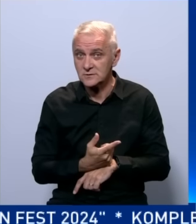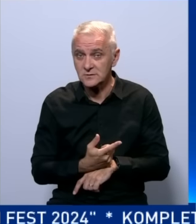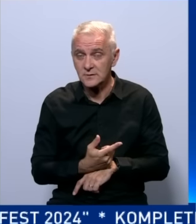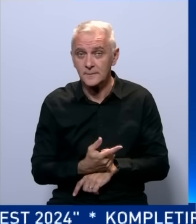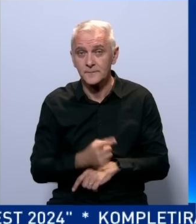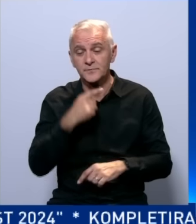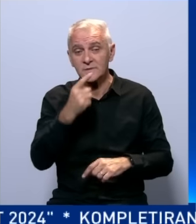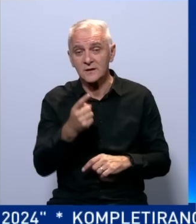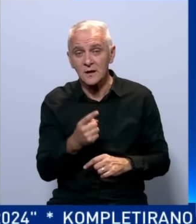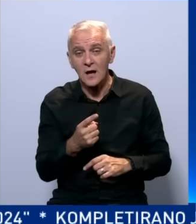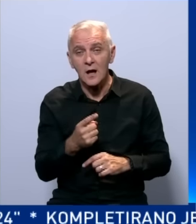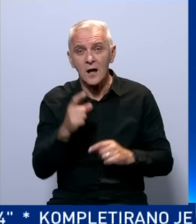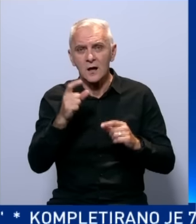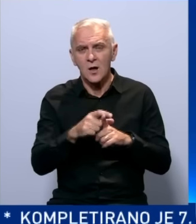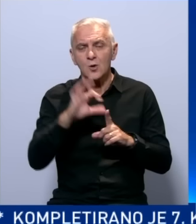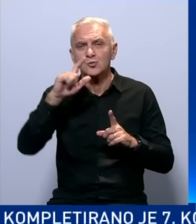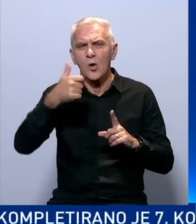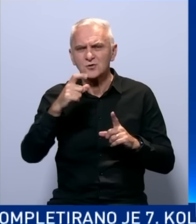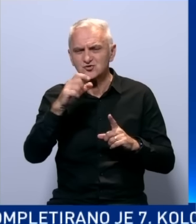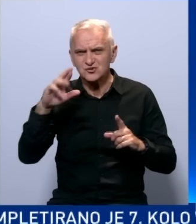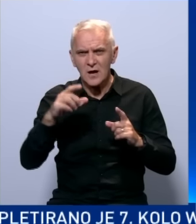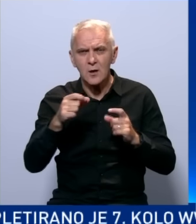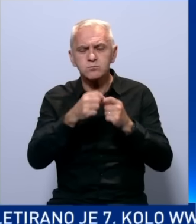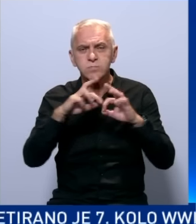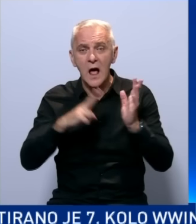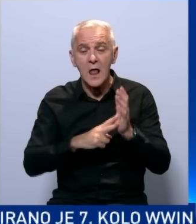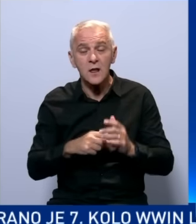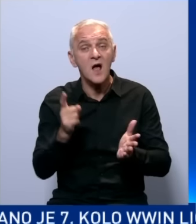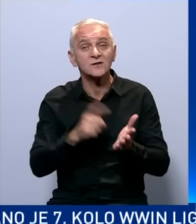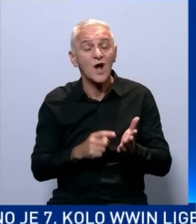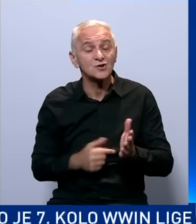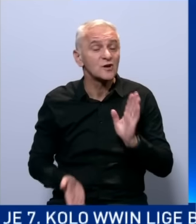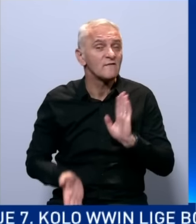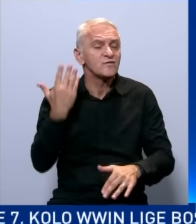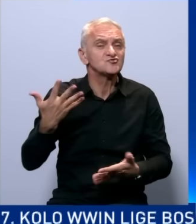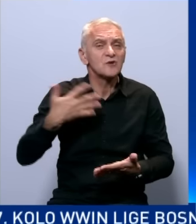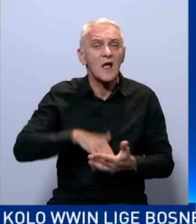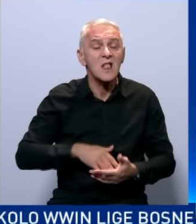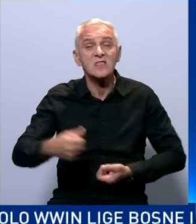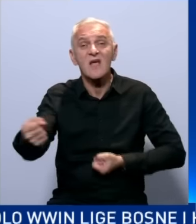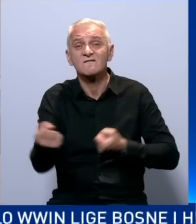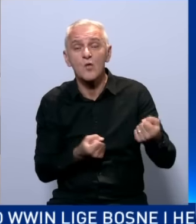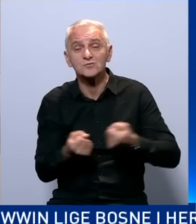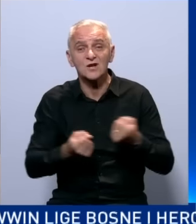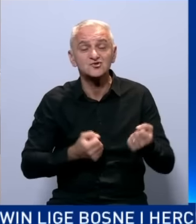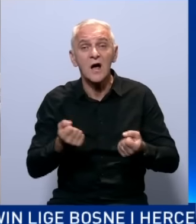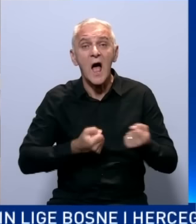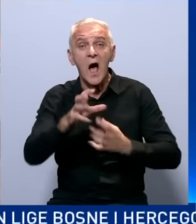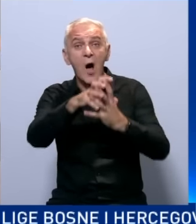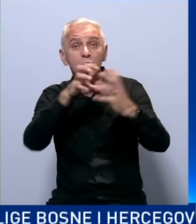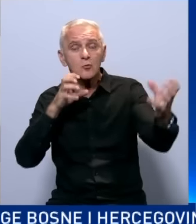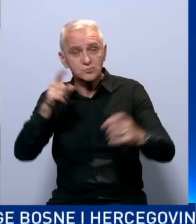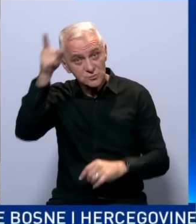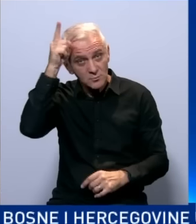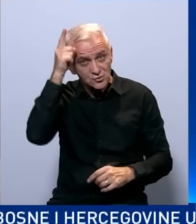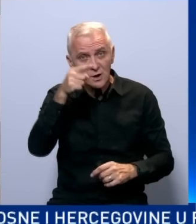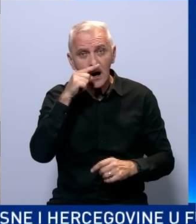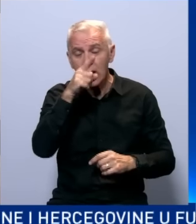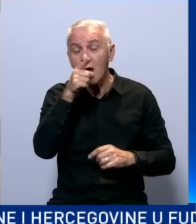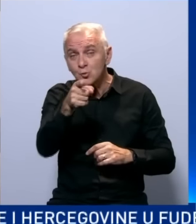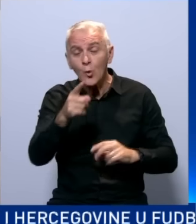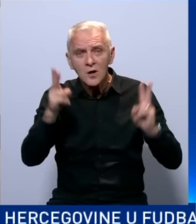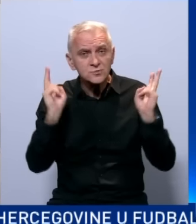samo Deutsche Bahn trenutno traži više hiljada vozača autobusa u Njemačkoj. To je jako, jako tražen